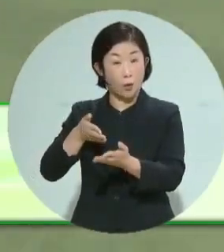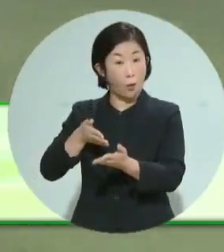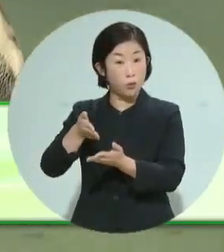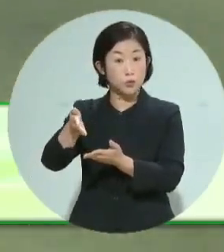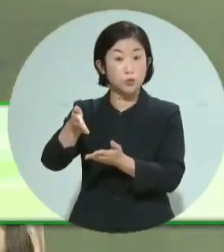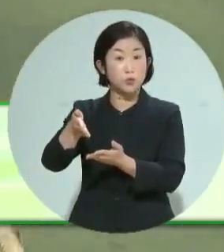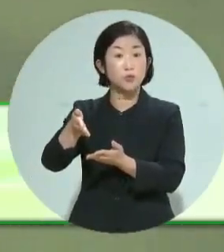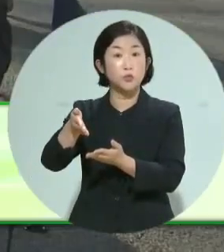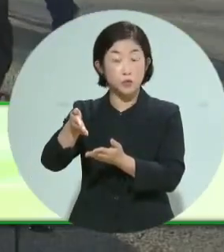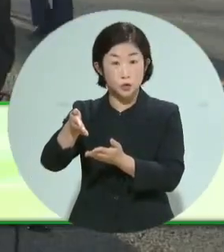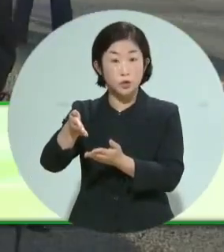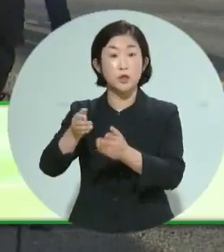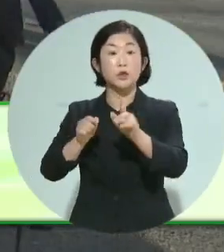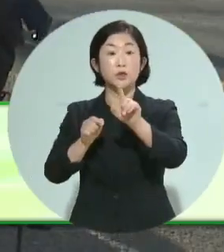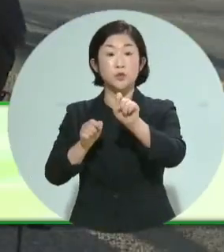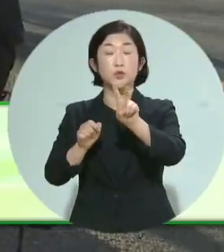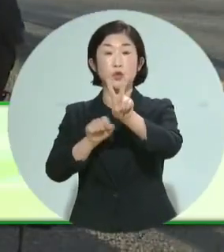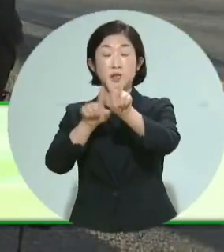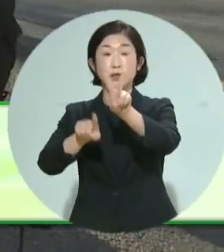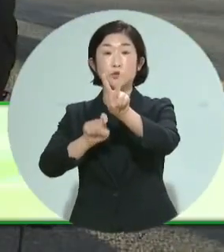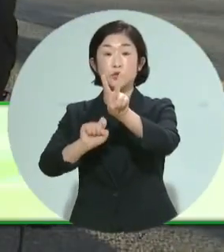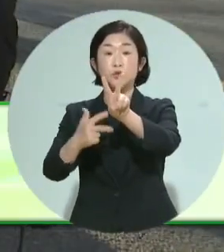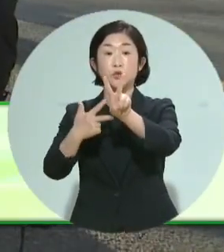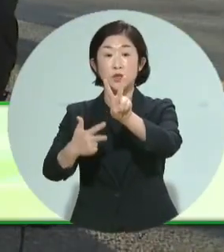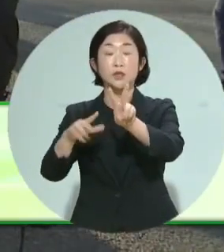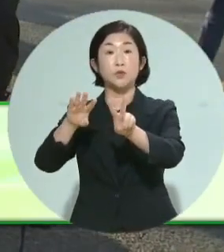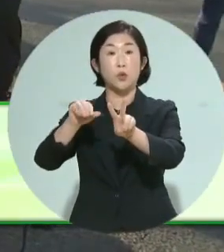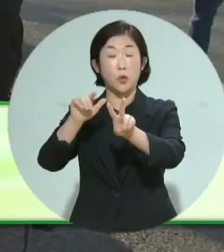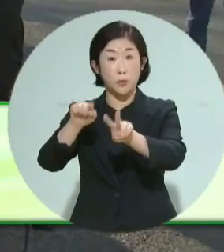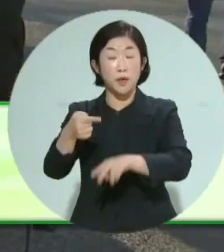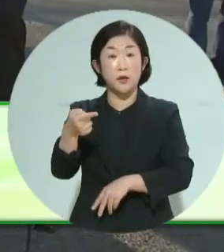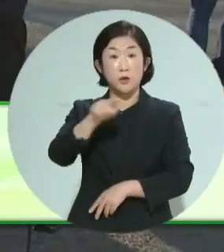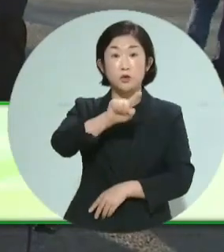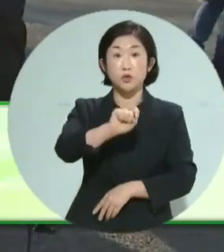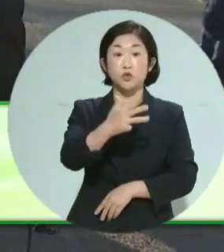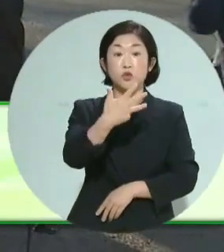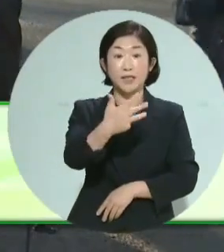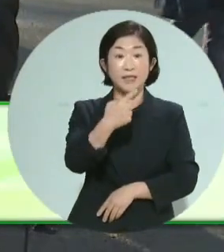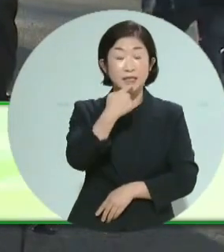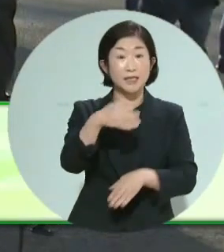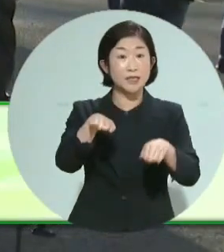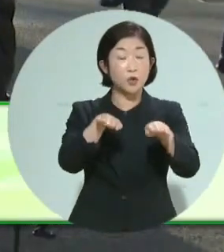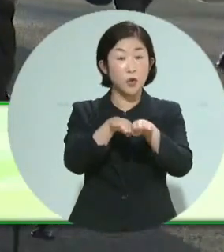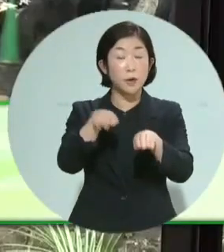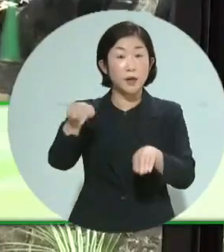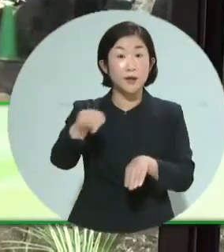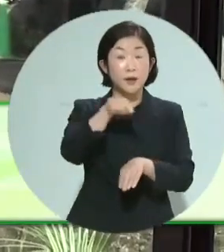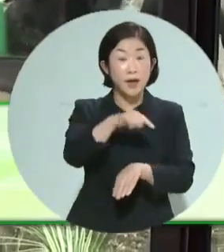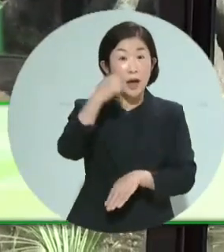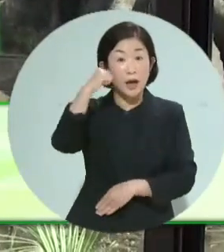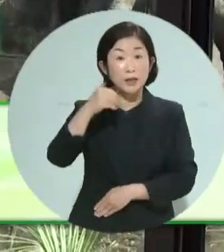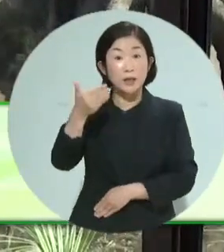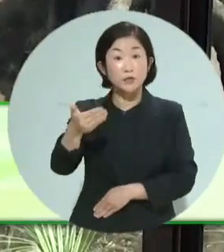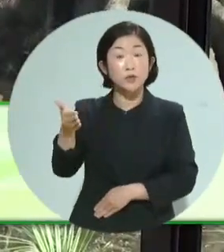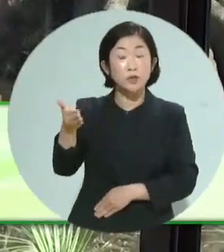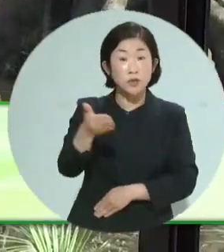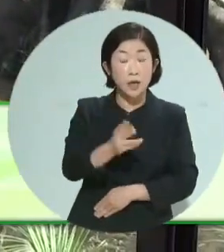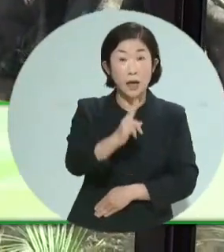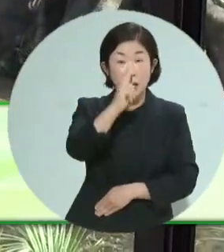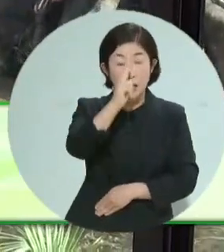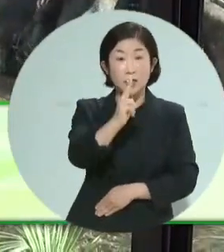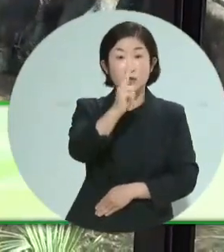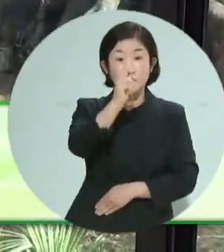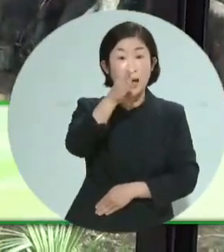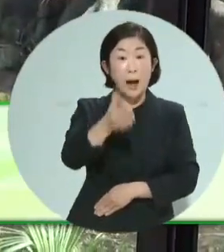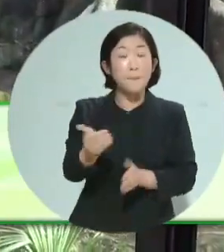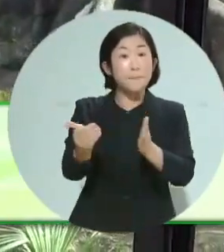しが来月17日土曜日と翌18日日曜日の午前9時から午後0